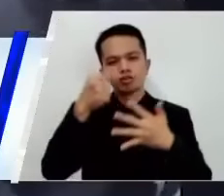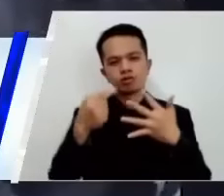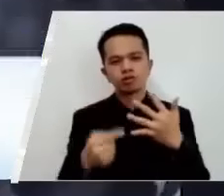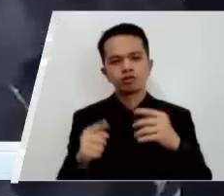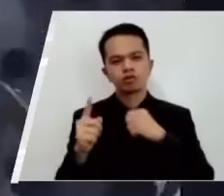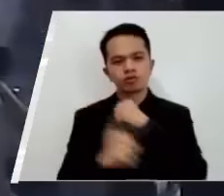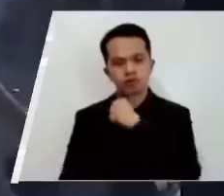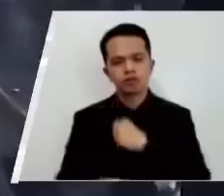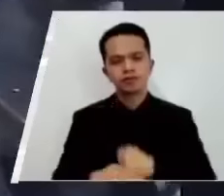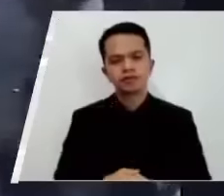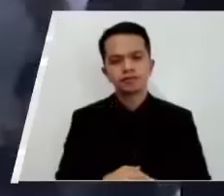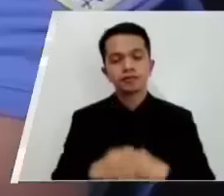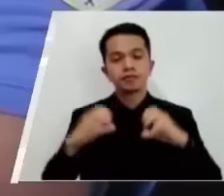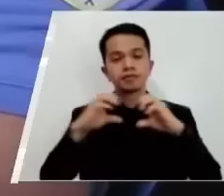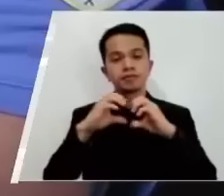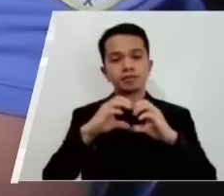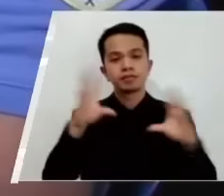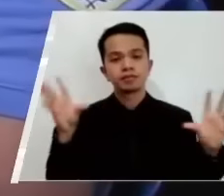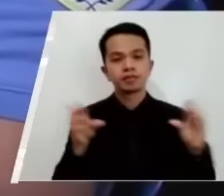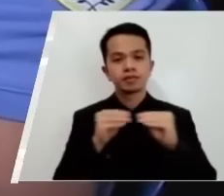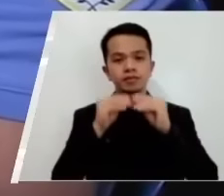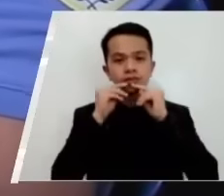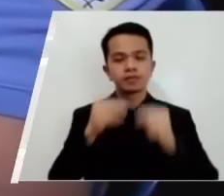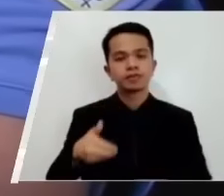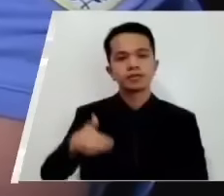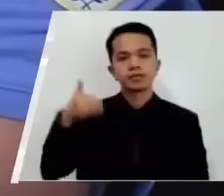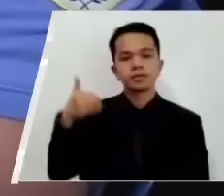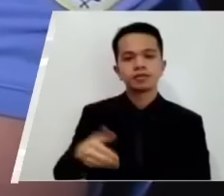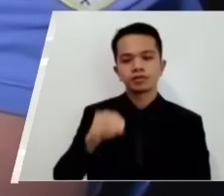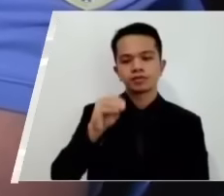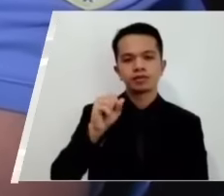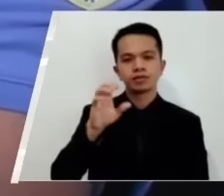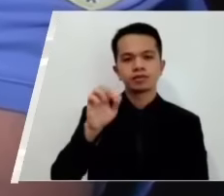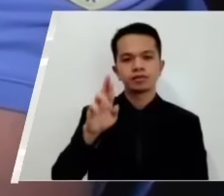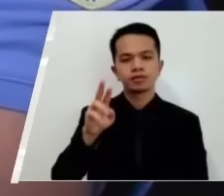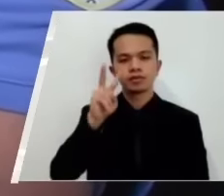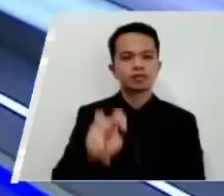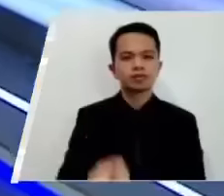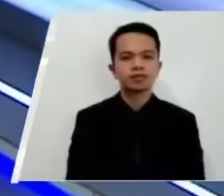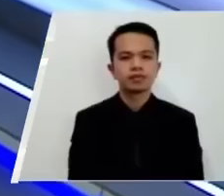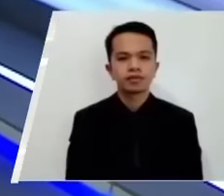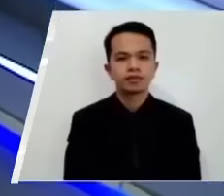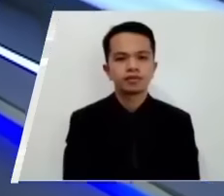Para sa GMA Integrated News, ako si Oscar Oida, ang inyong saksi.